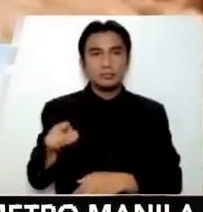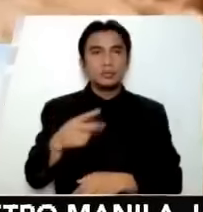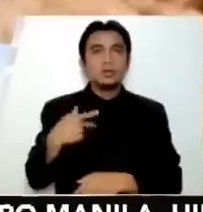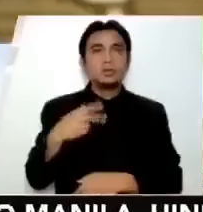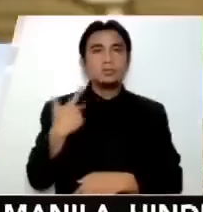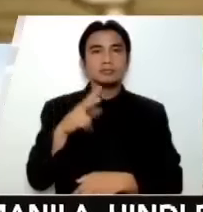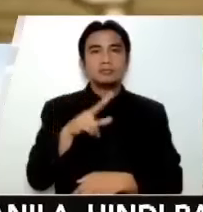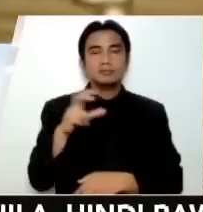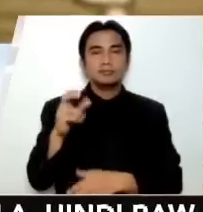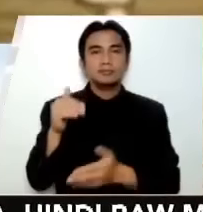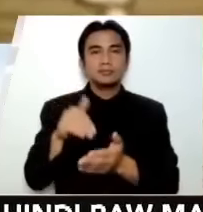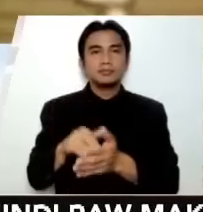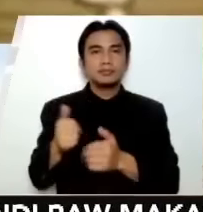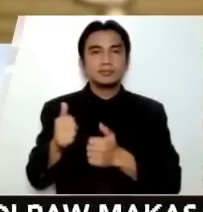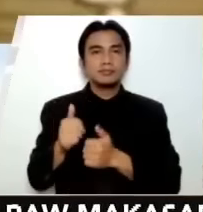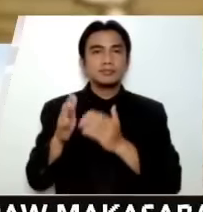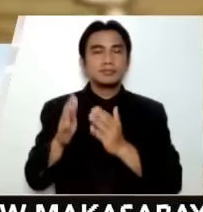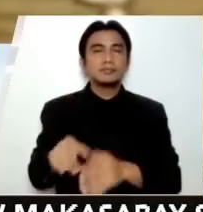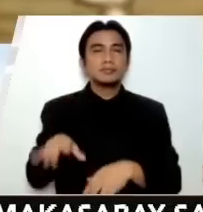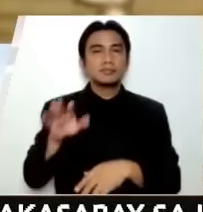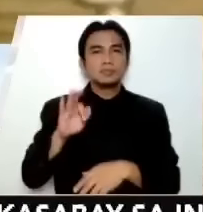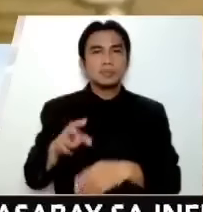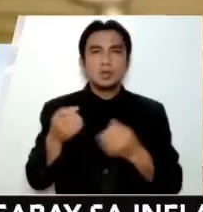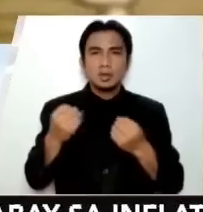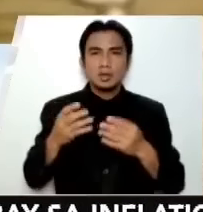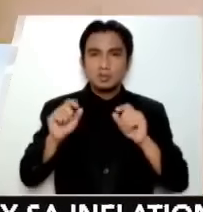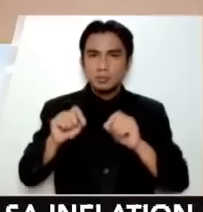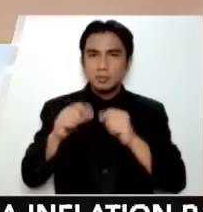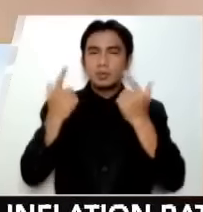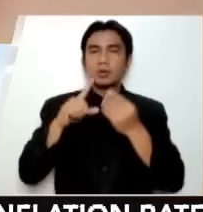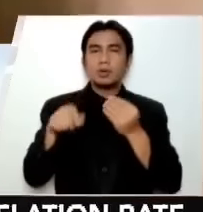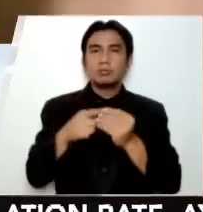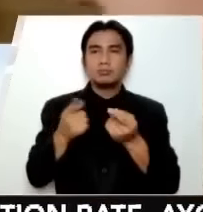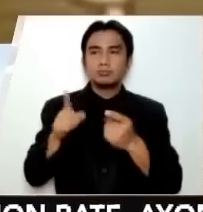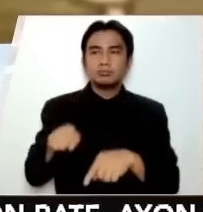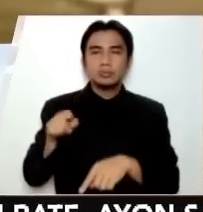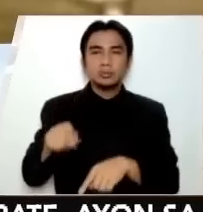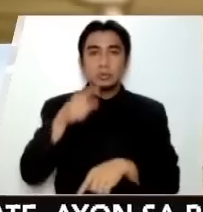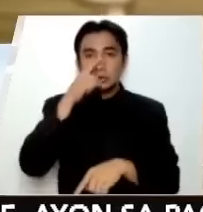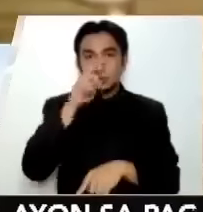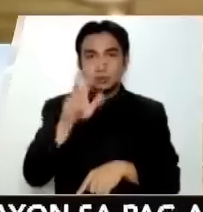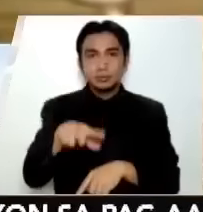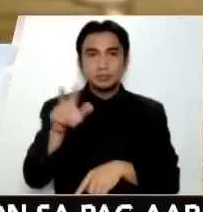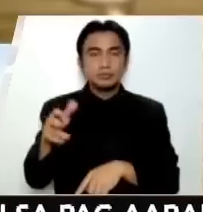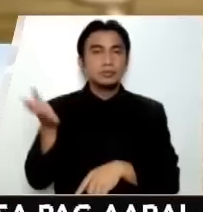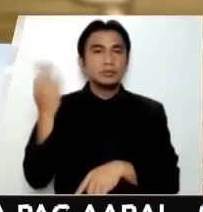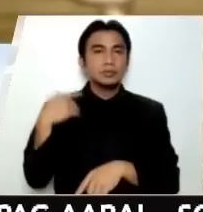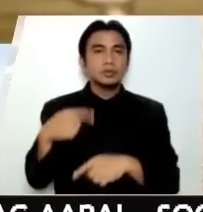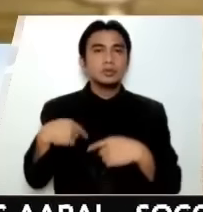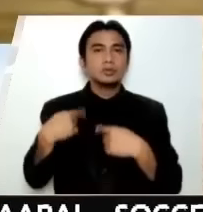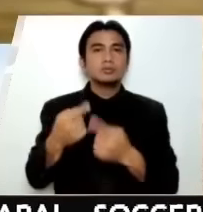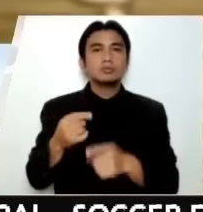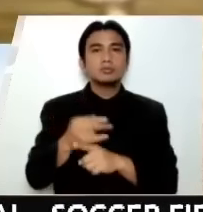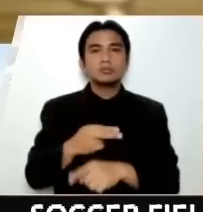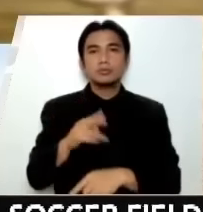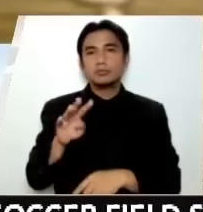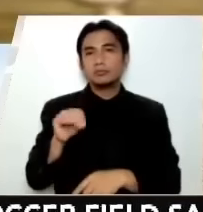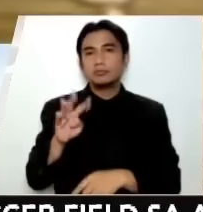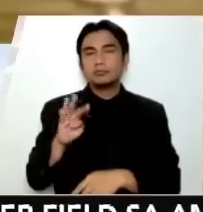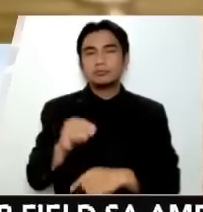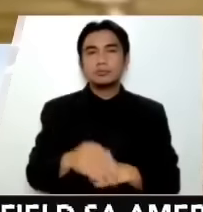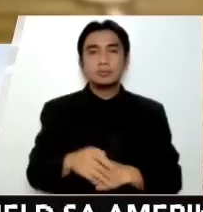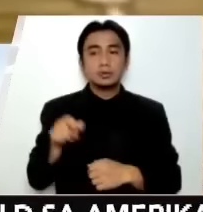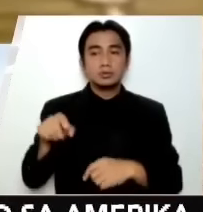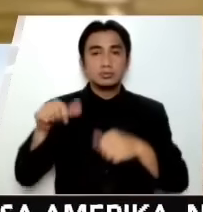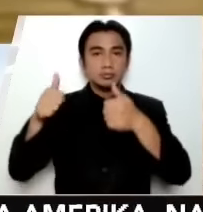mas marami ang nagulat sa pagkamatay niya sa edad na 38 noong June 14 sa post sa kanyang fb page